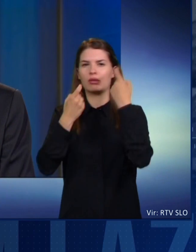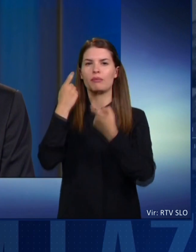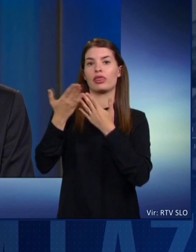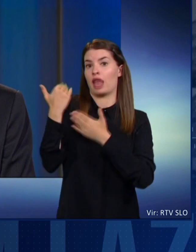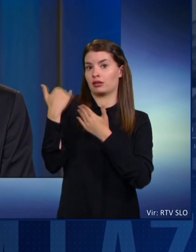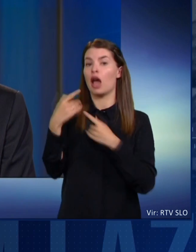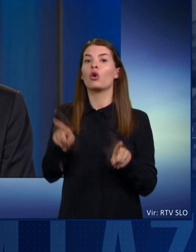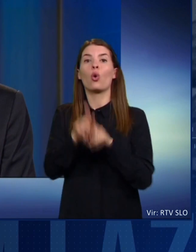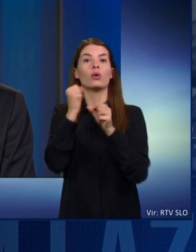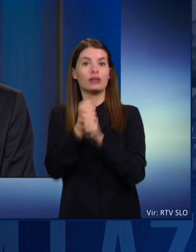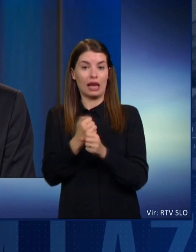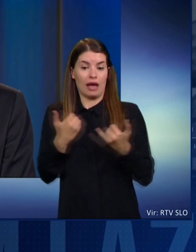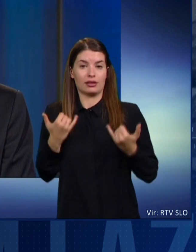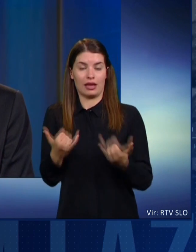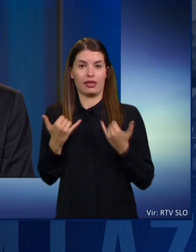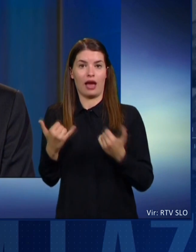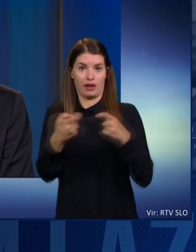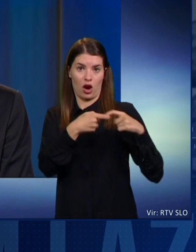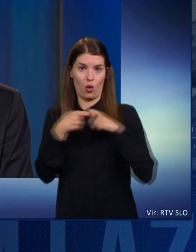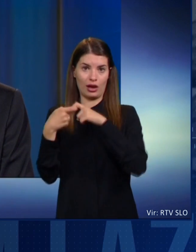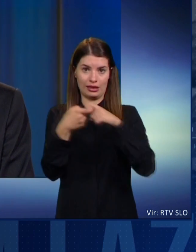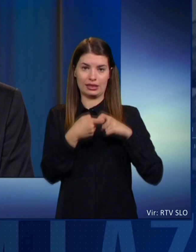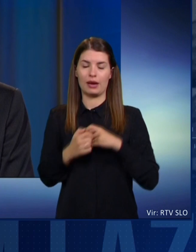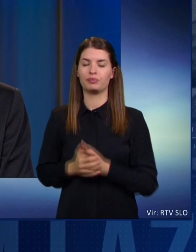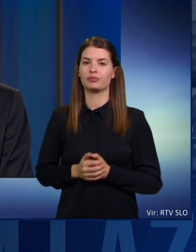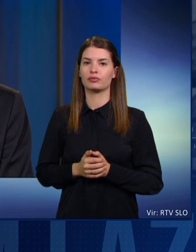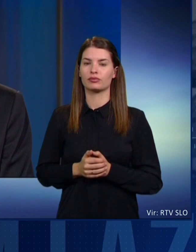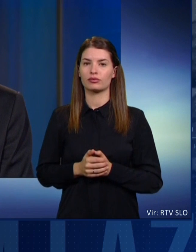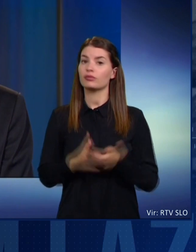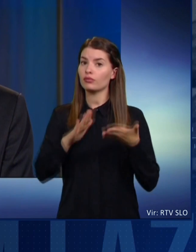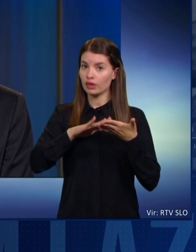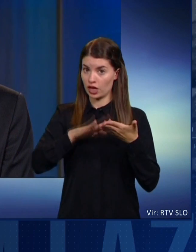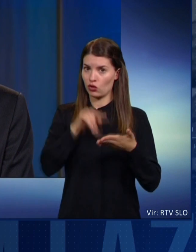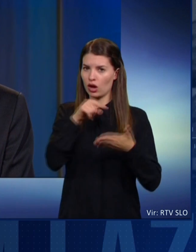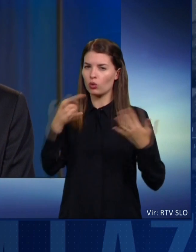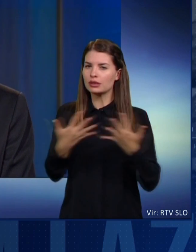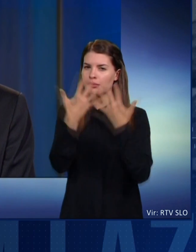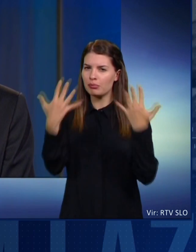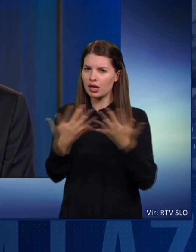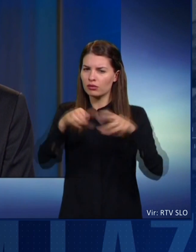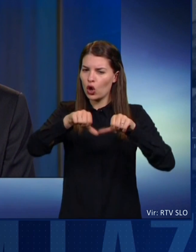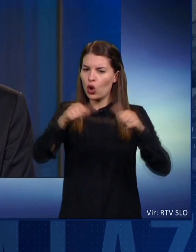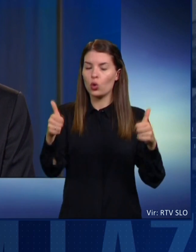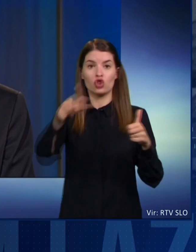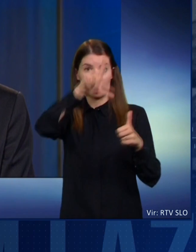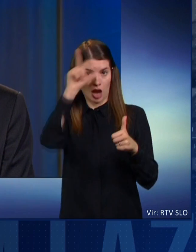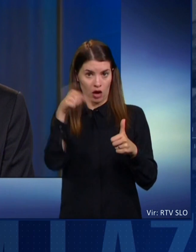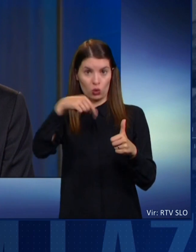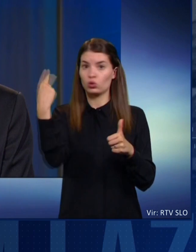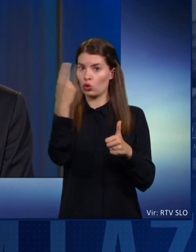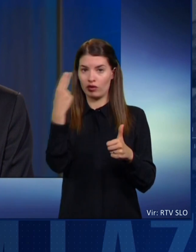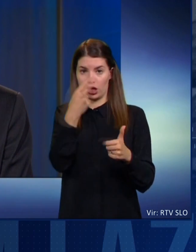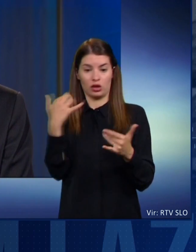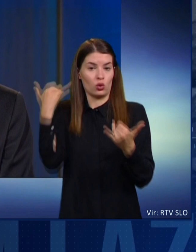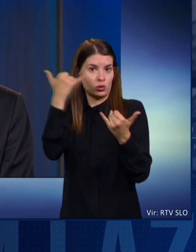dela obstoječa koalicija. Dejstvo je, da tako sprtega naroda ni bilo v Sloveniji v